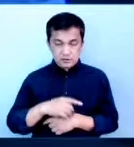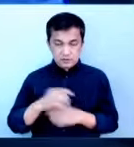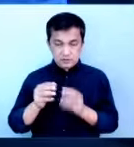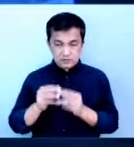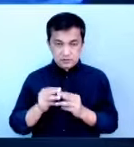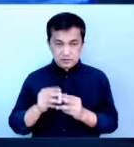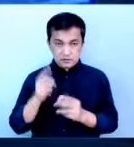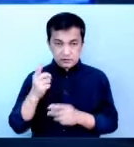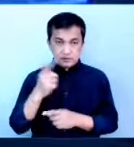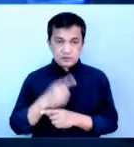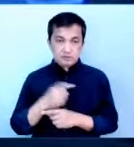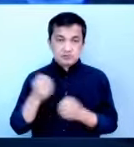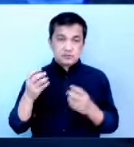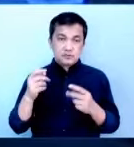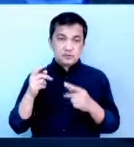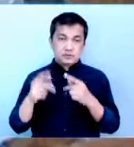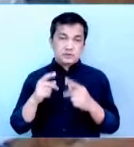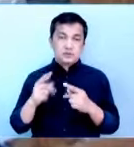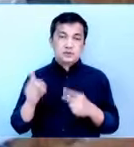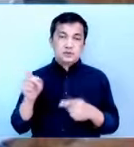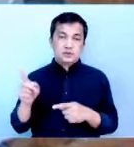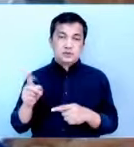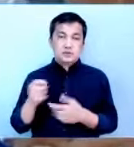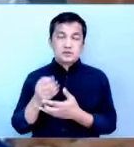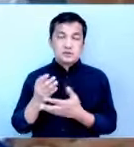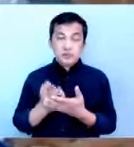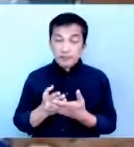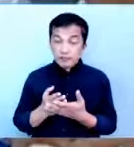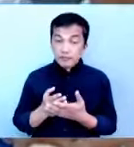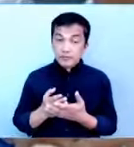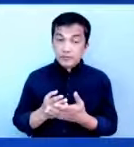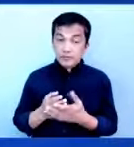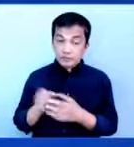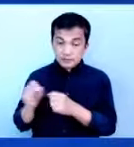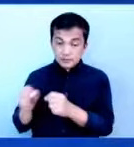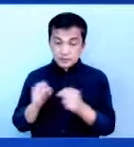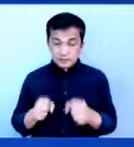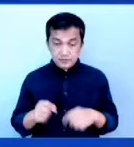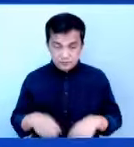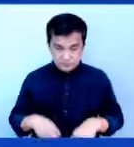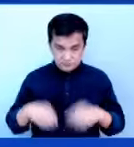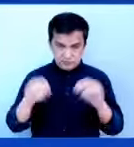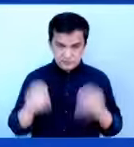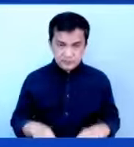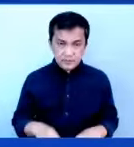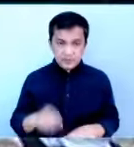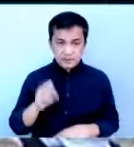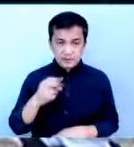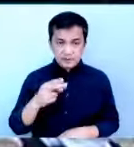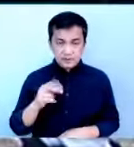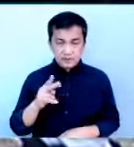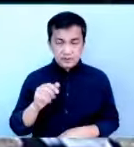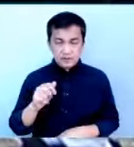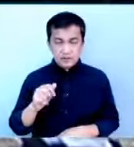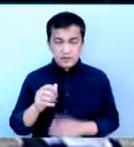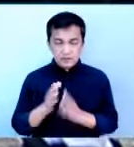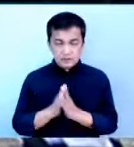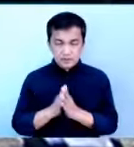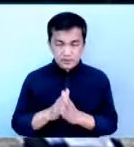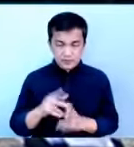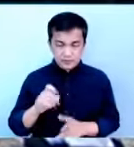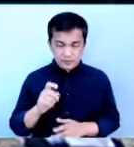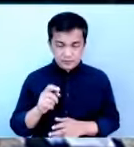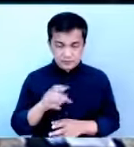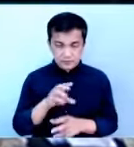ng tao, napuno ang mosque, kaya ang ilan sa kalsada na naglatag ng sahada o prayer mat para makasama sa